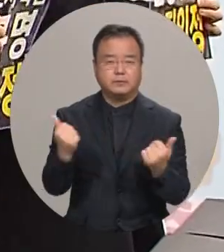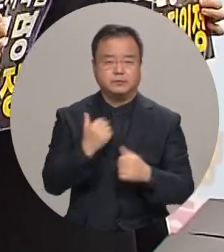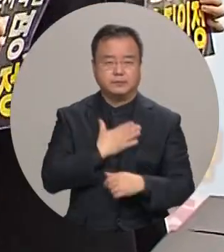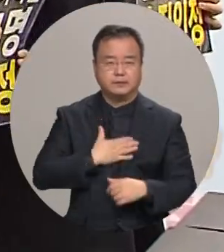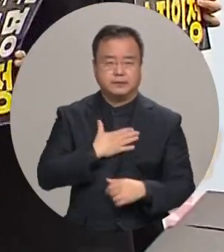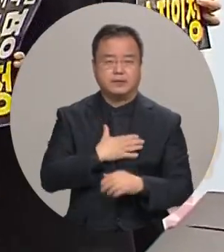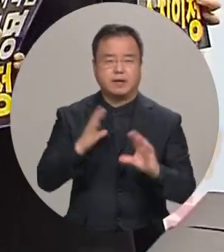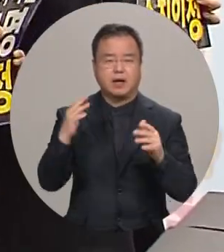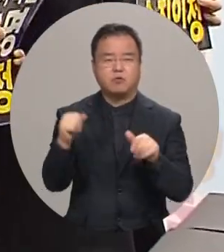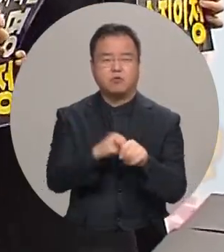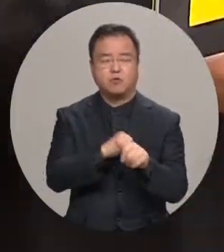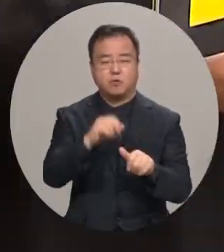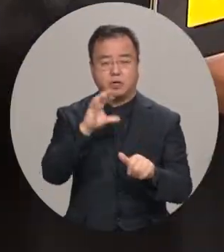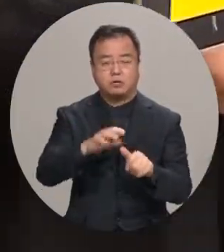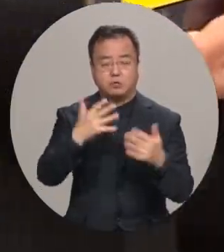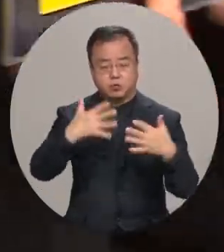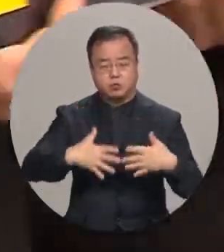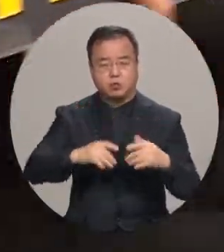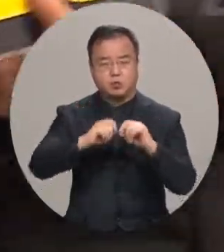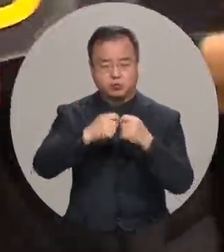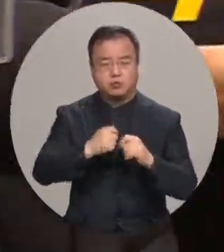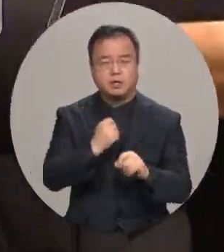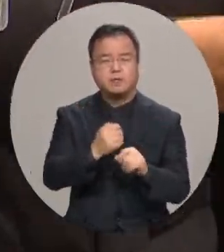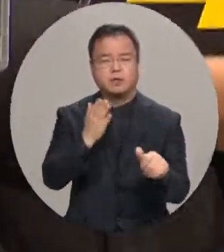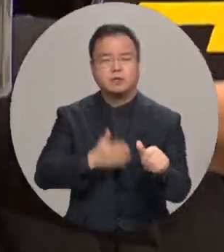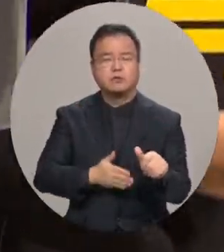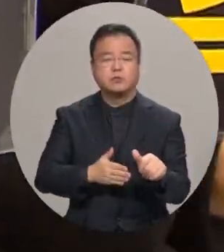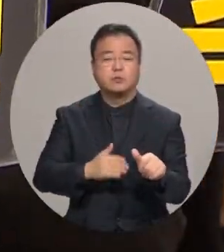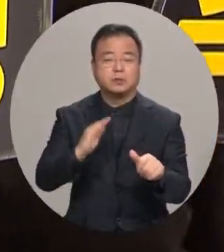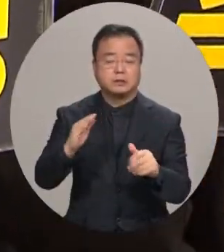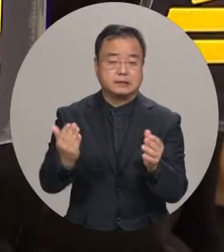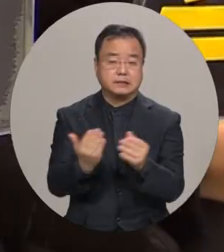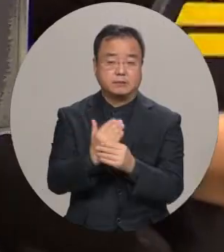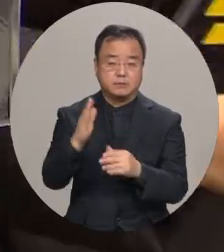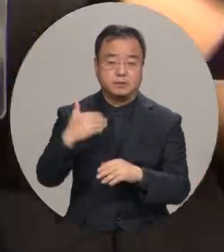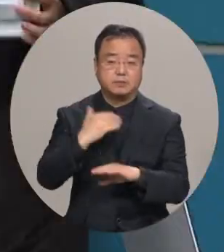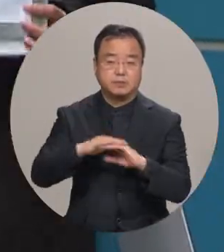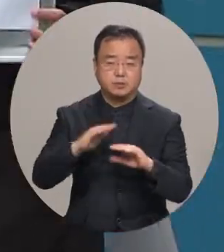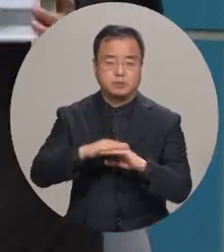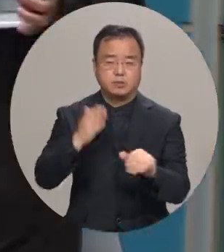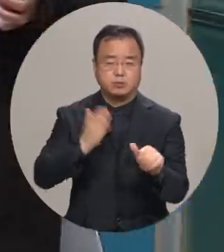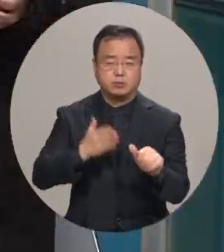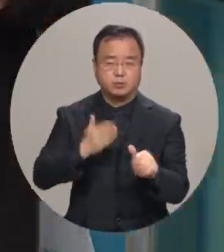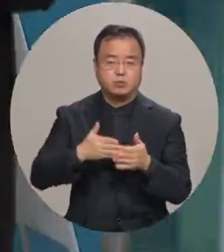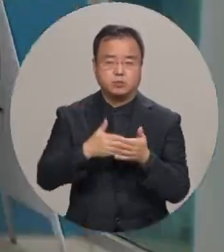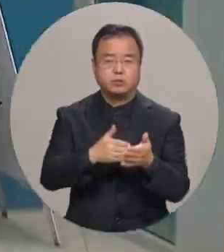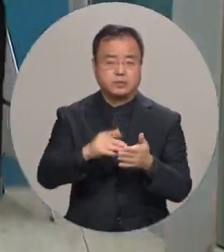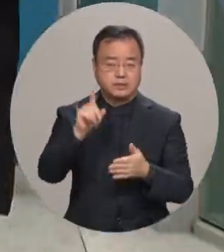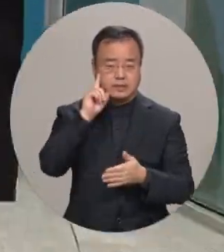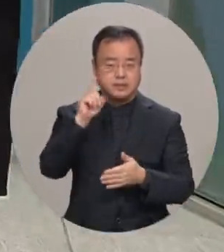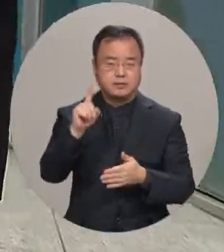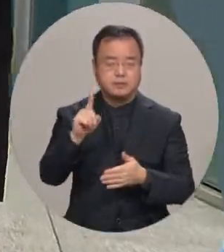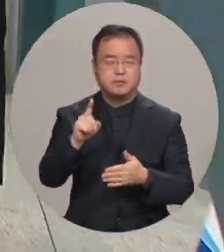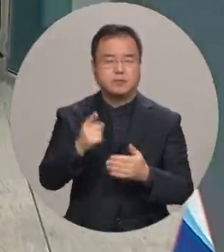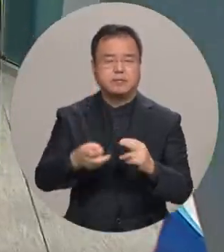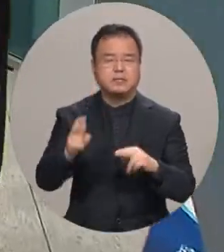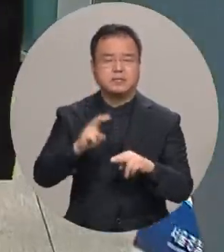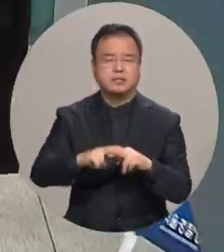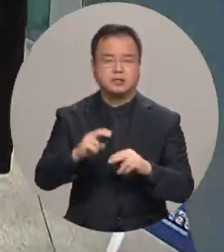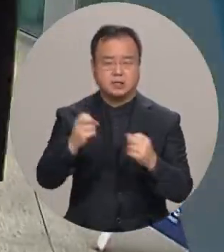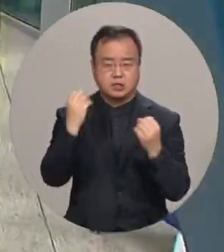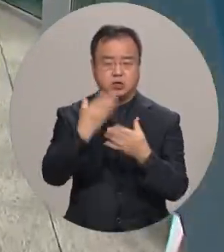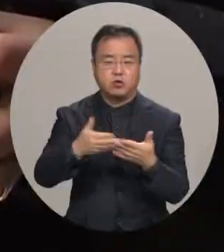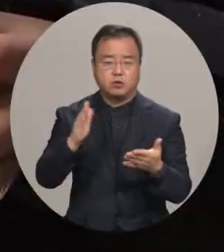아동학대의 조건을 구체화하는 등 후속 조치 마련을 요구하는 한편 내일 인사혁신처를 찾아 서희초 교사의